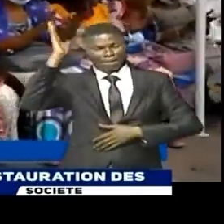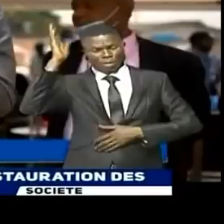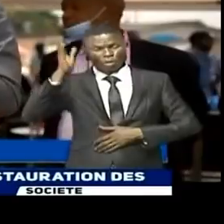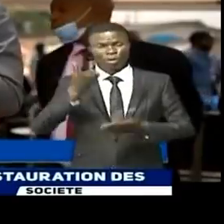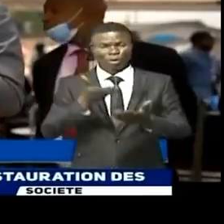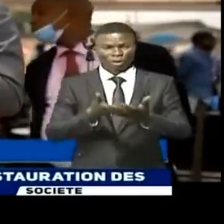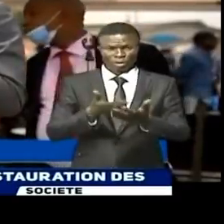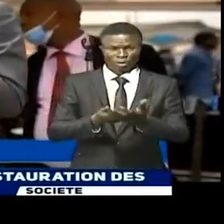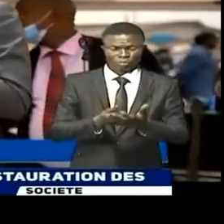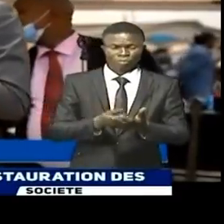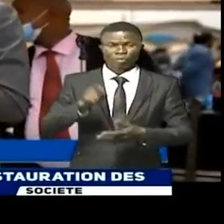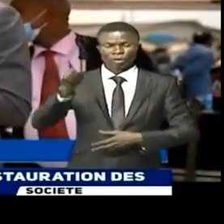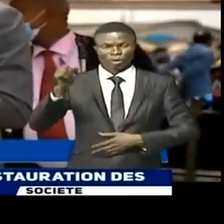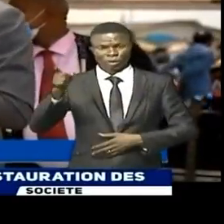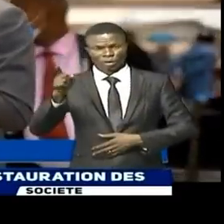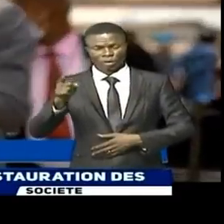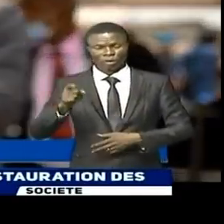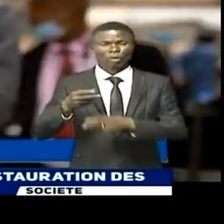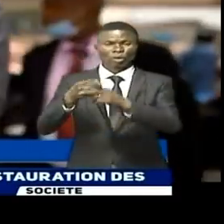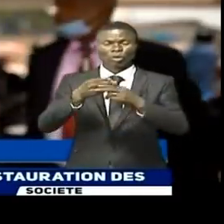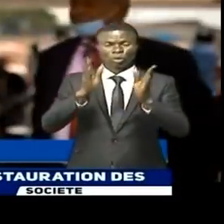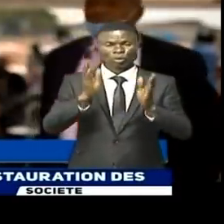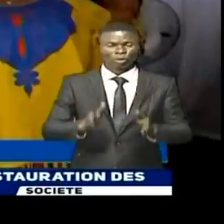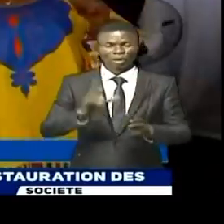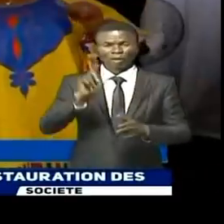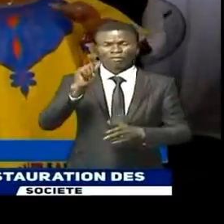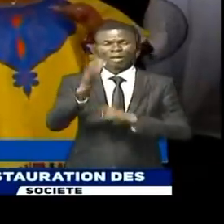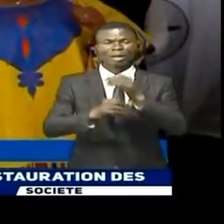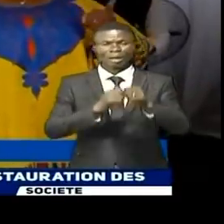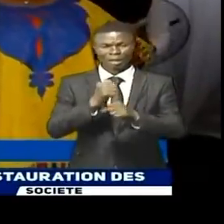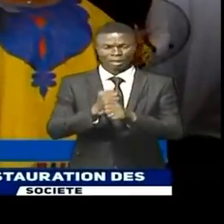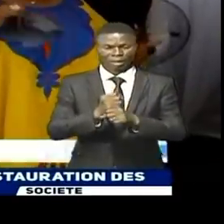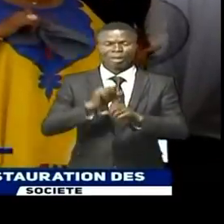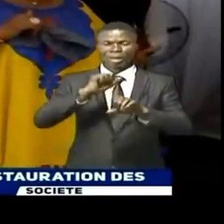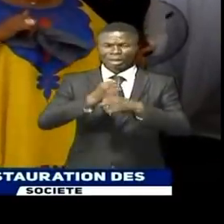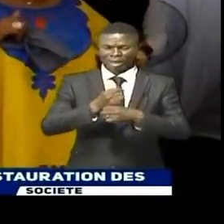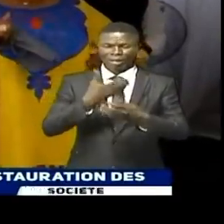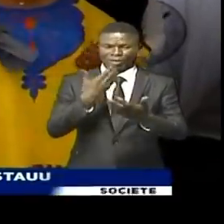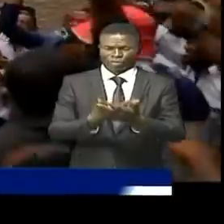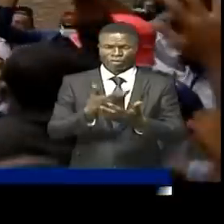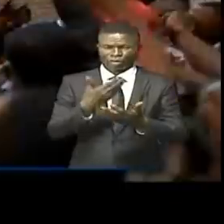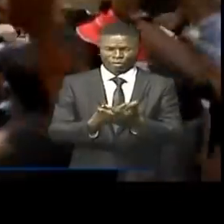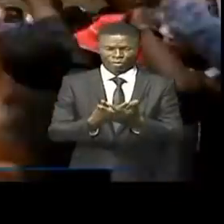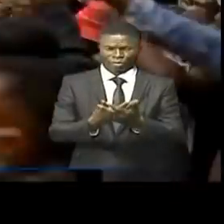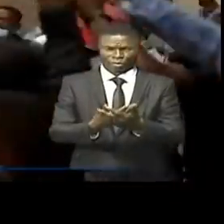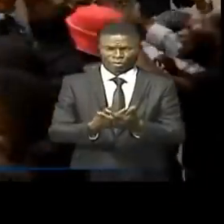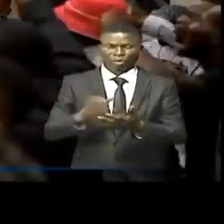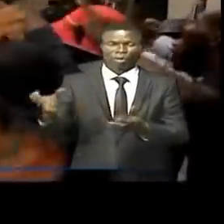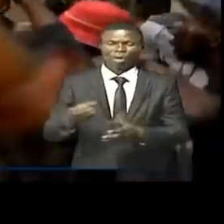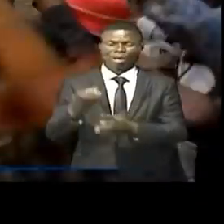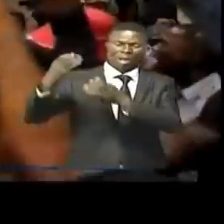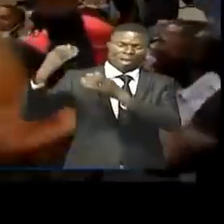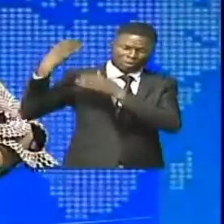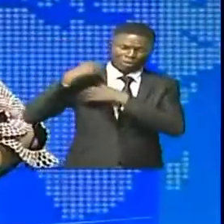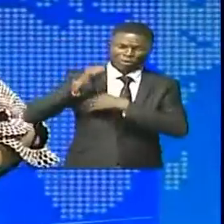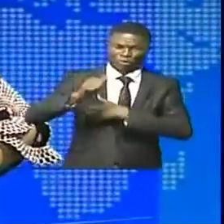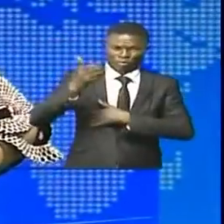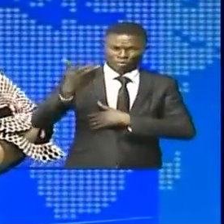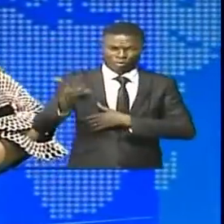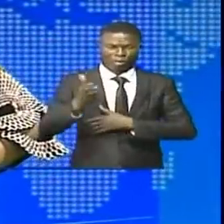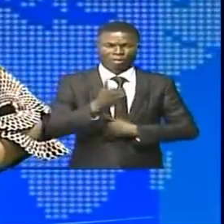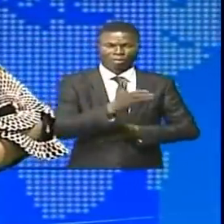luxeuil mobiles bas superviseur depuis 20 ans dans la restauration rapide va apprendre des choses en main